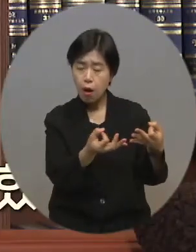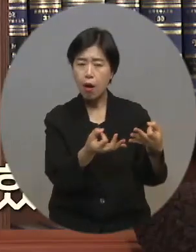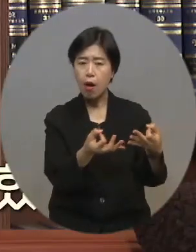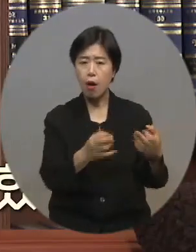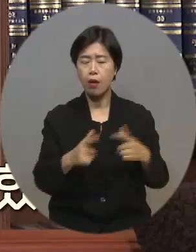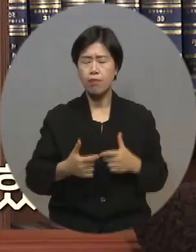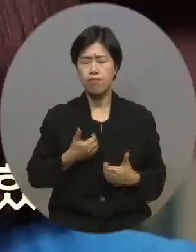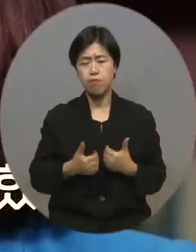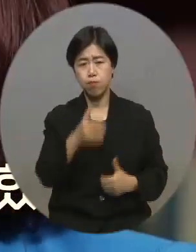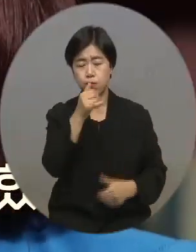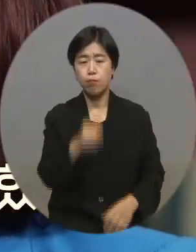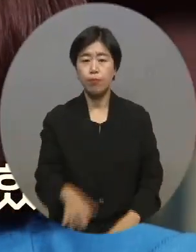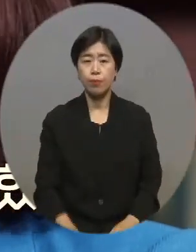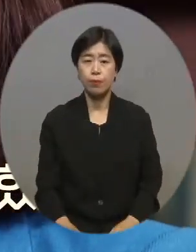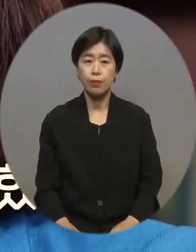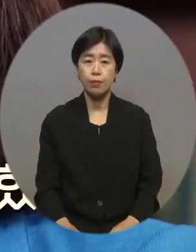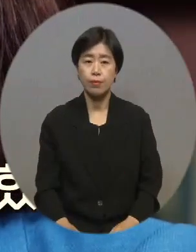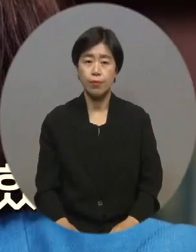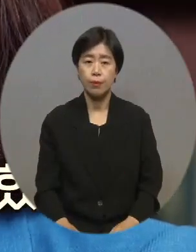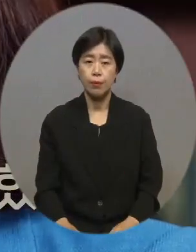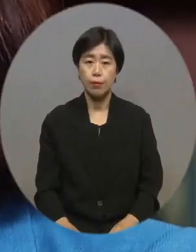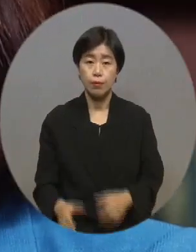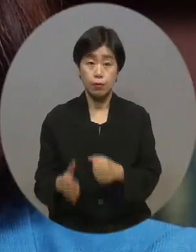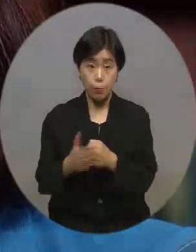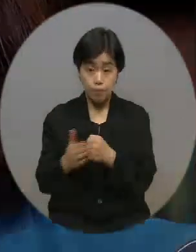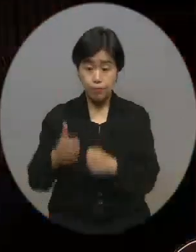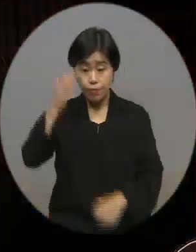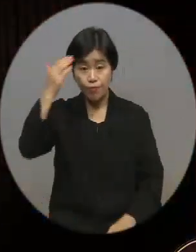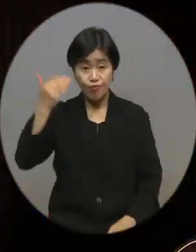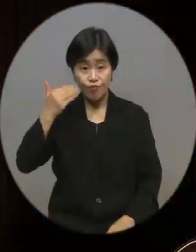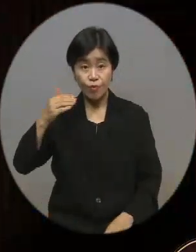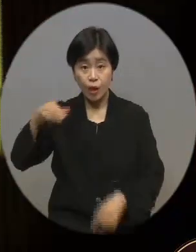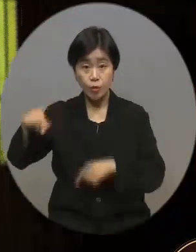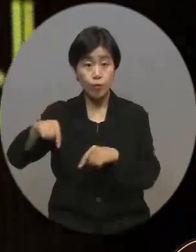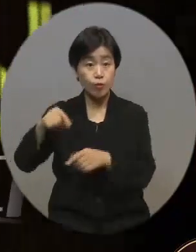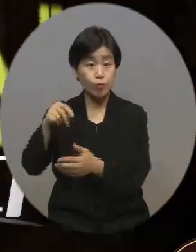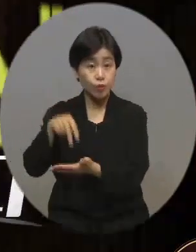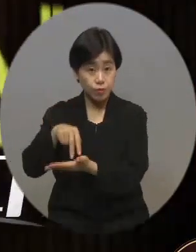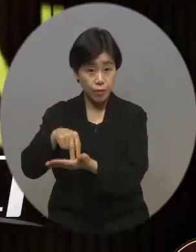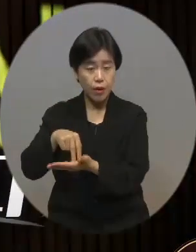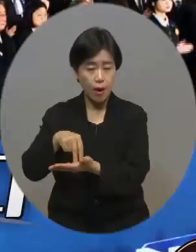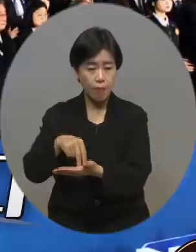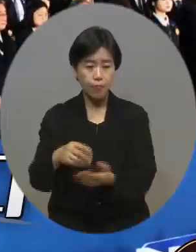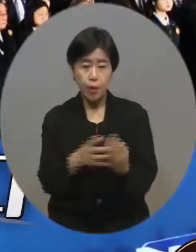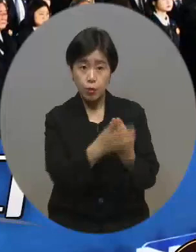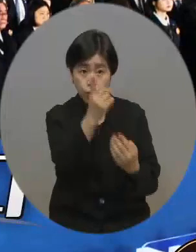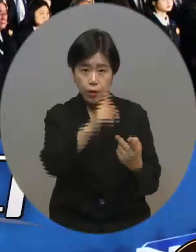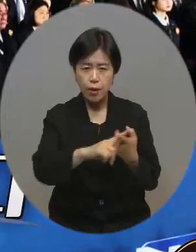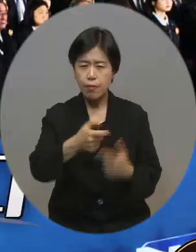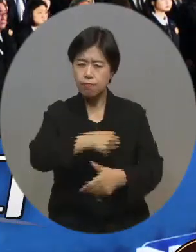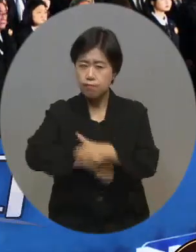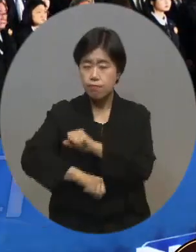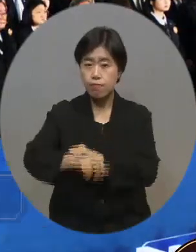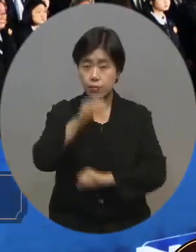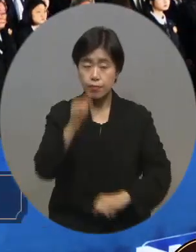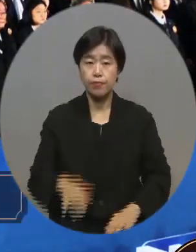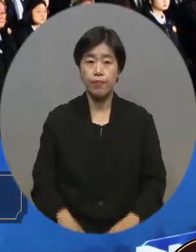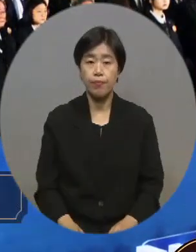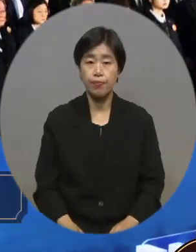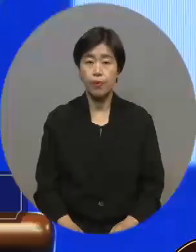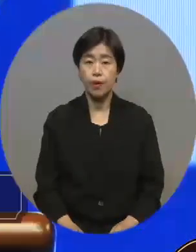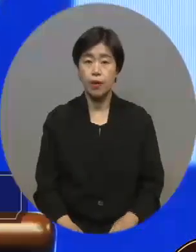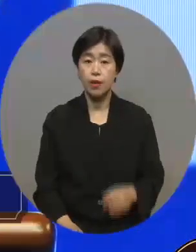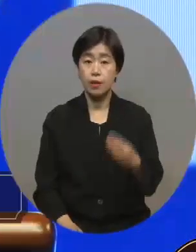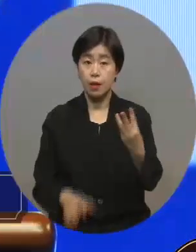도발에 대비를 하면서 통일에 좀 보다 적극적인 입장을 밝히고 있습니다. 윤석열 대통령이 했던 3.1절 기념사가 있었습니다. 한일 관계가 아닌